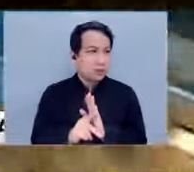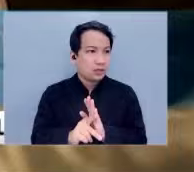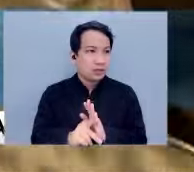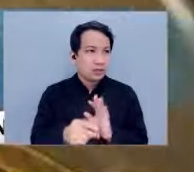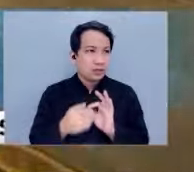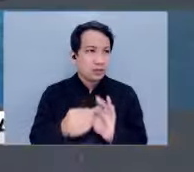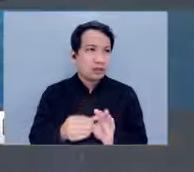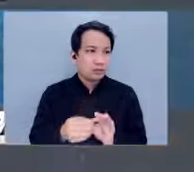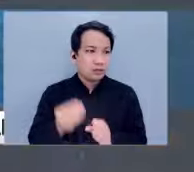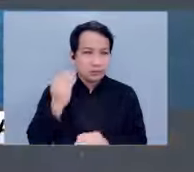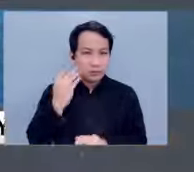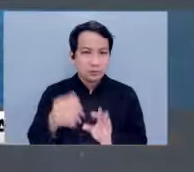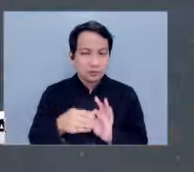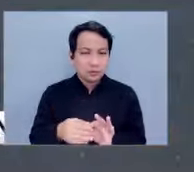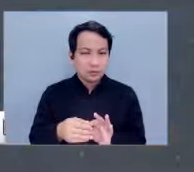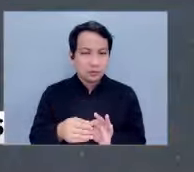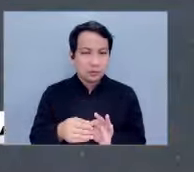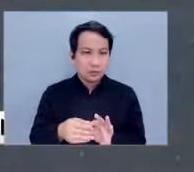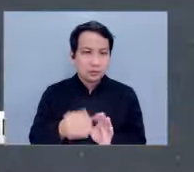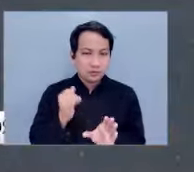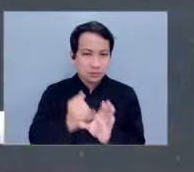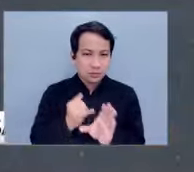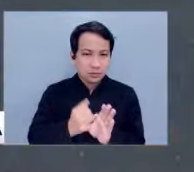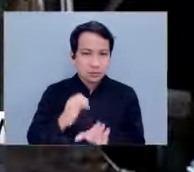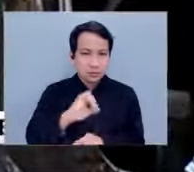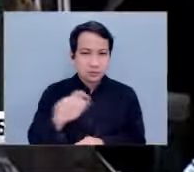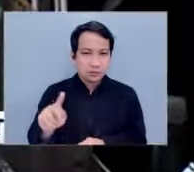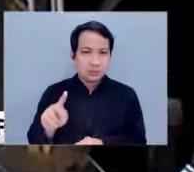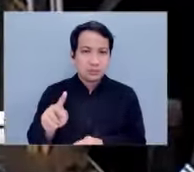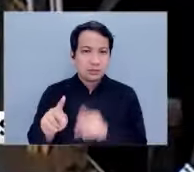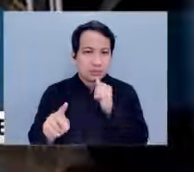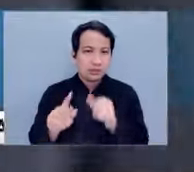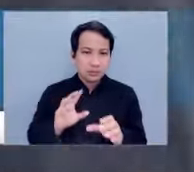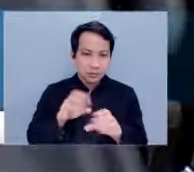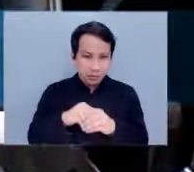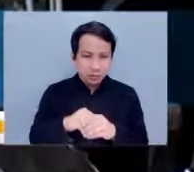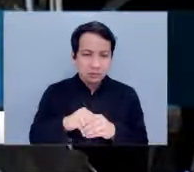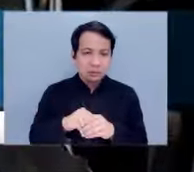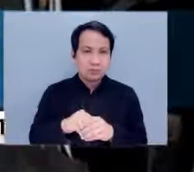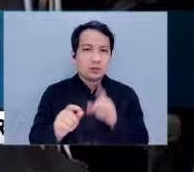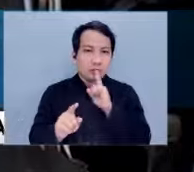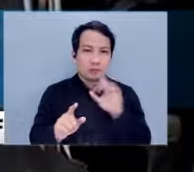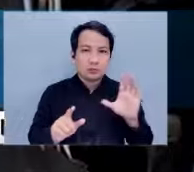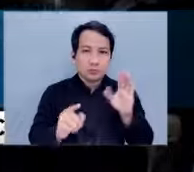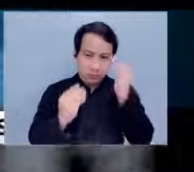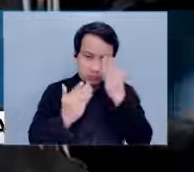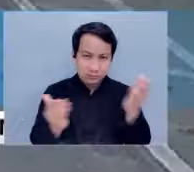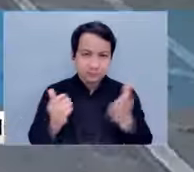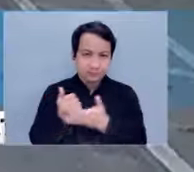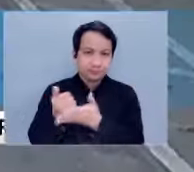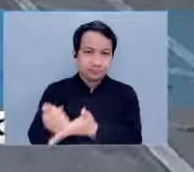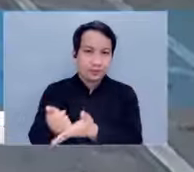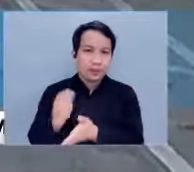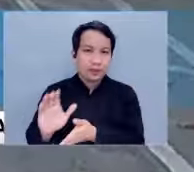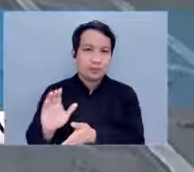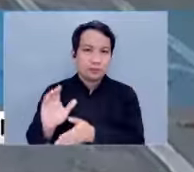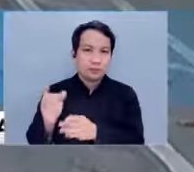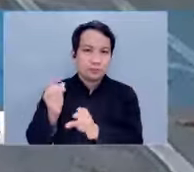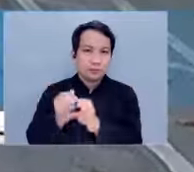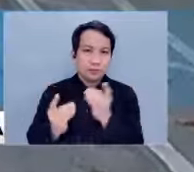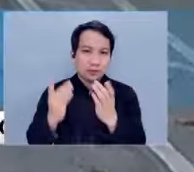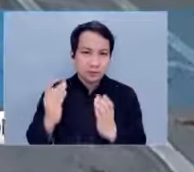napipintong pag-face out sa mga jeepney na hindi sumali sa kooperatiba, nangako ang gobyerno na tutulungan nila ang mga chopper na mawawalan ng